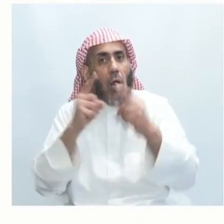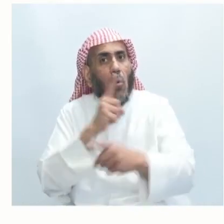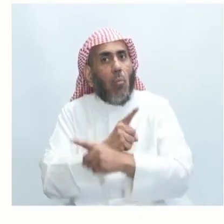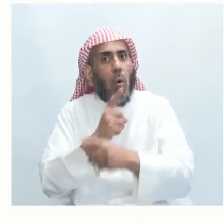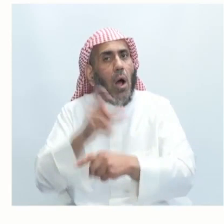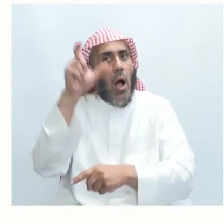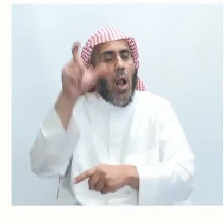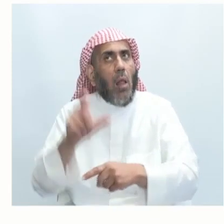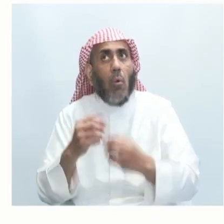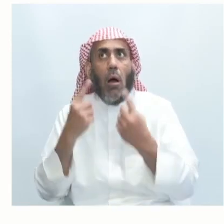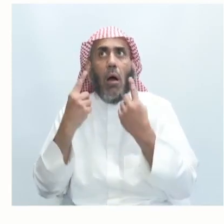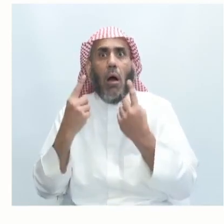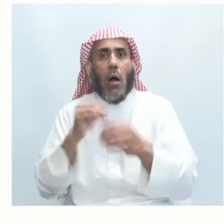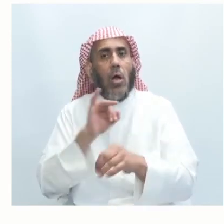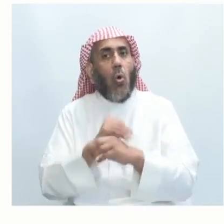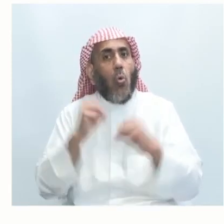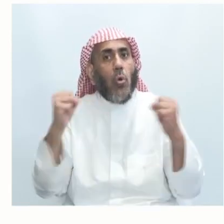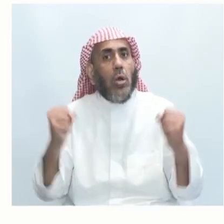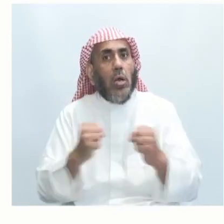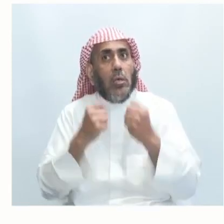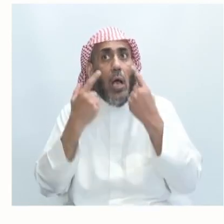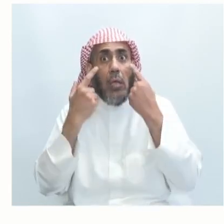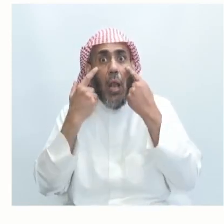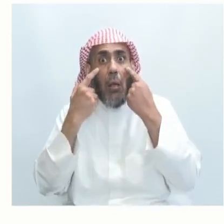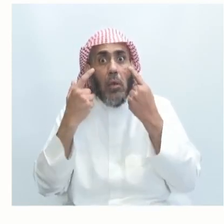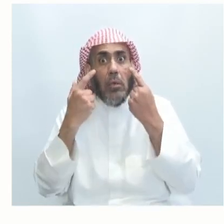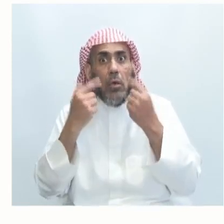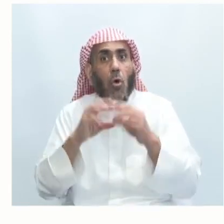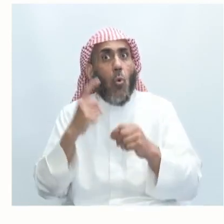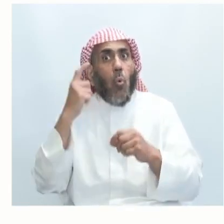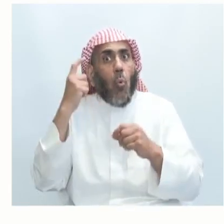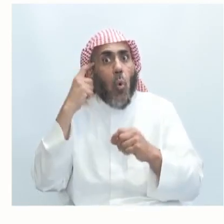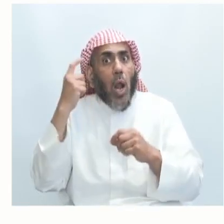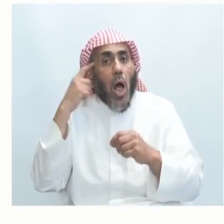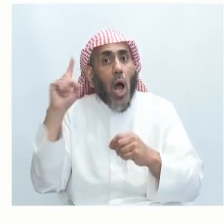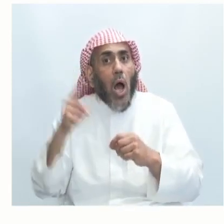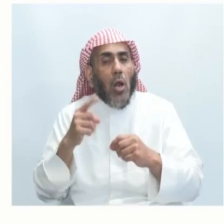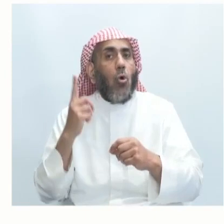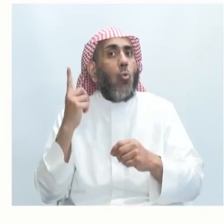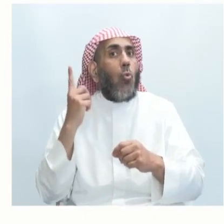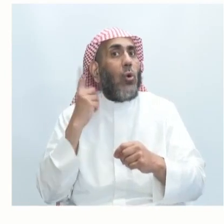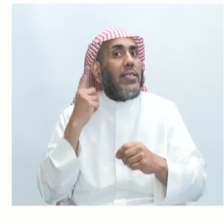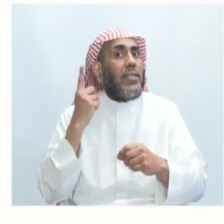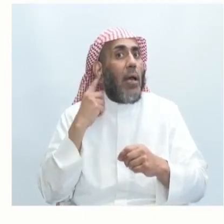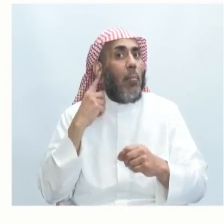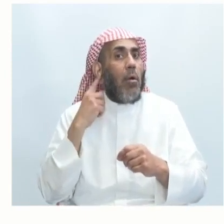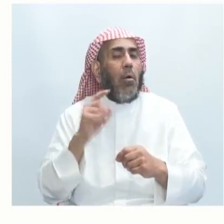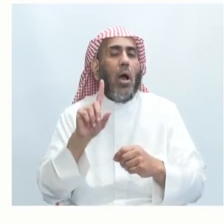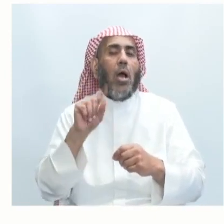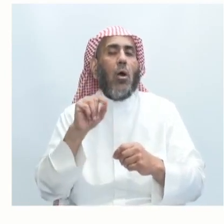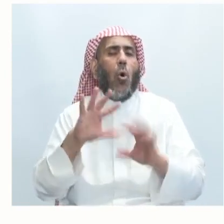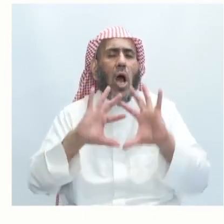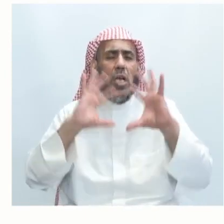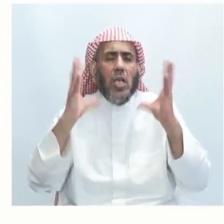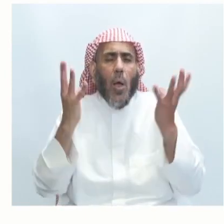معلمه يكون النشاط البصري والعقلي والسمعي احسنتم